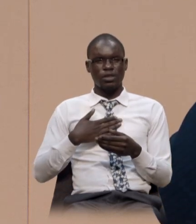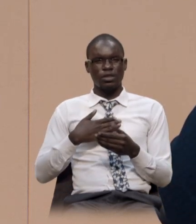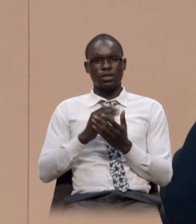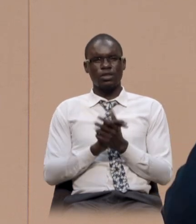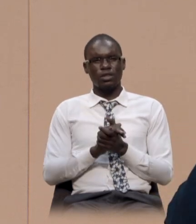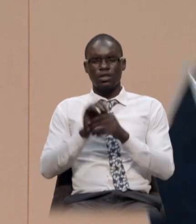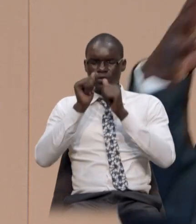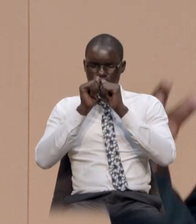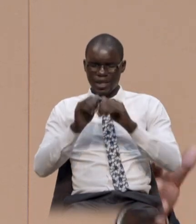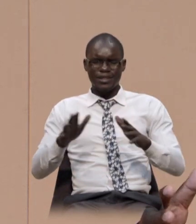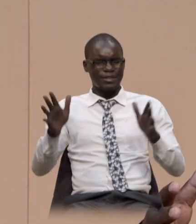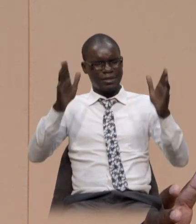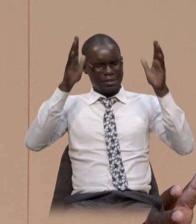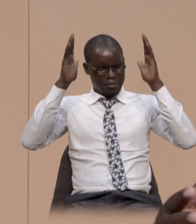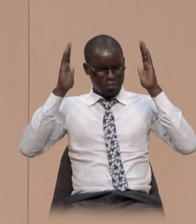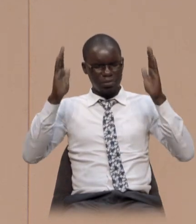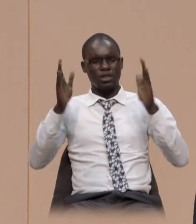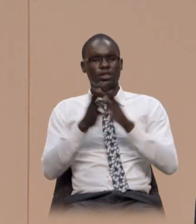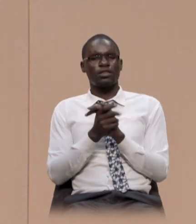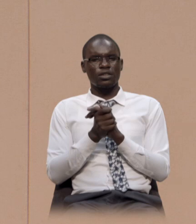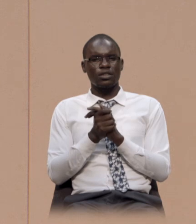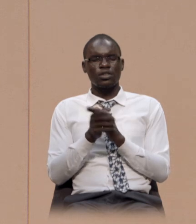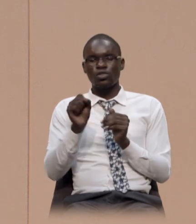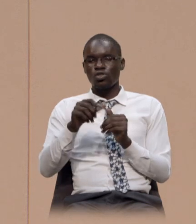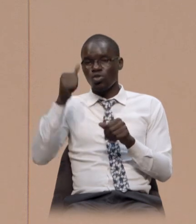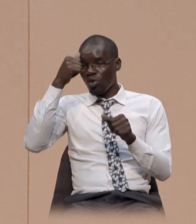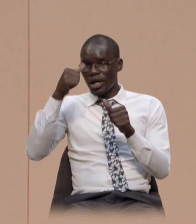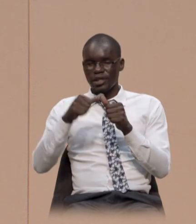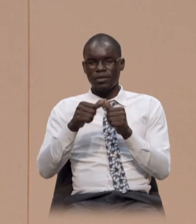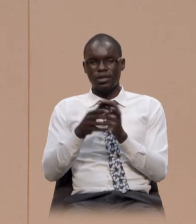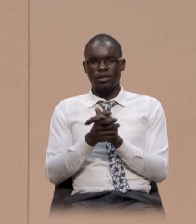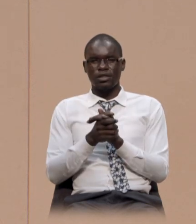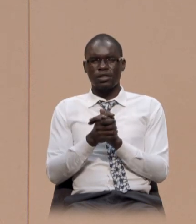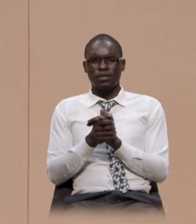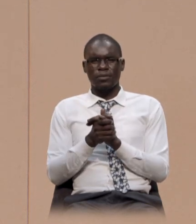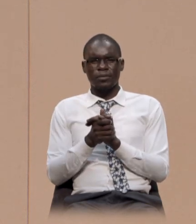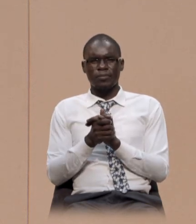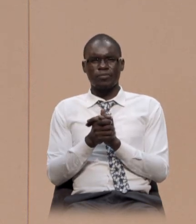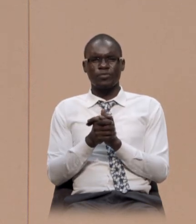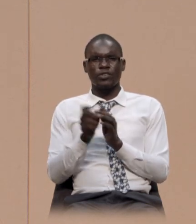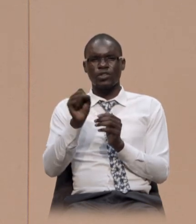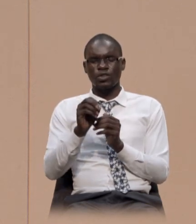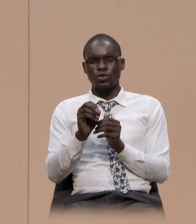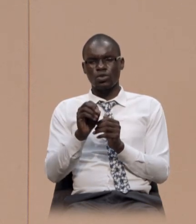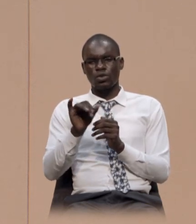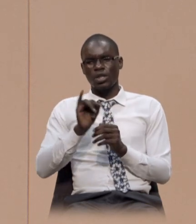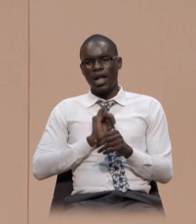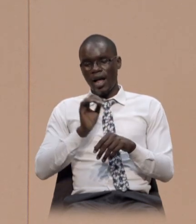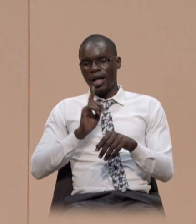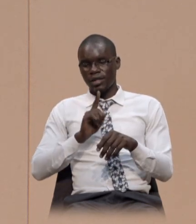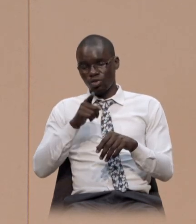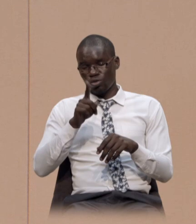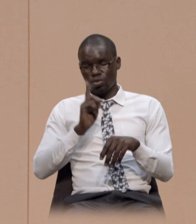Amenipa baraka kubwa. Kwa hivyo kumbuka kwamba watoto ni mibaraka kwa Mungu. Kwa hivyo wewe unapoishi hapo